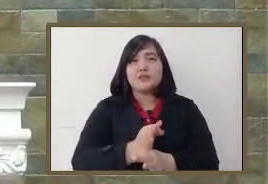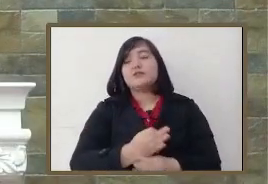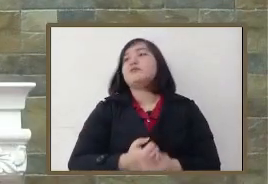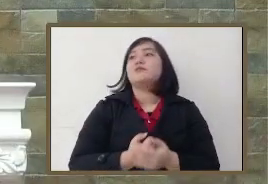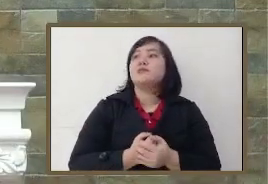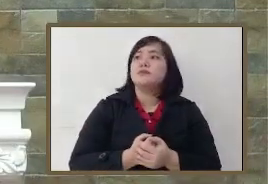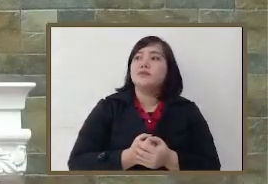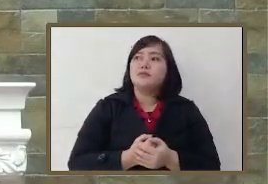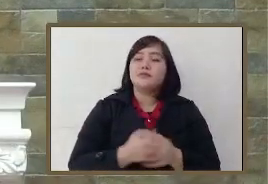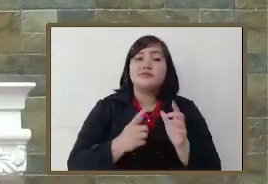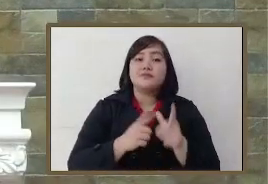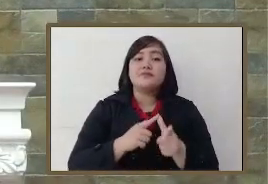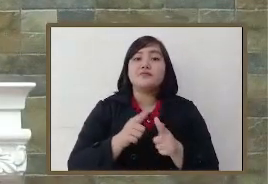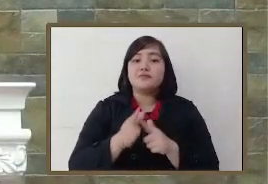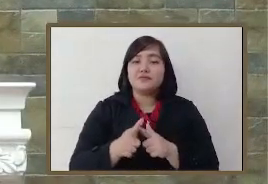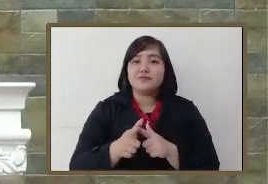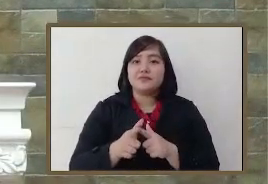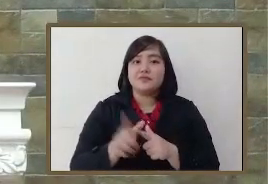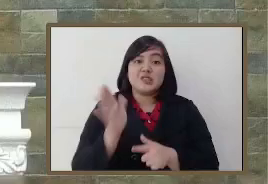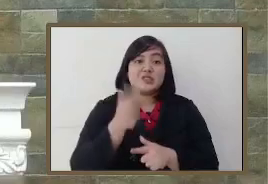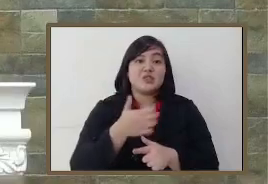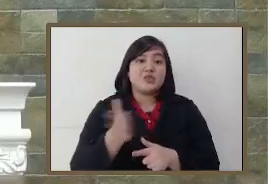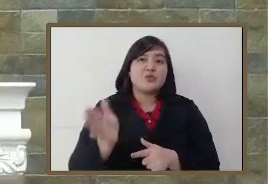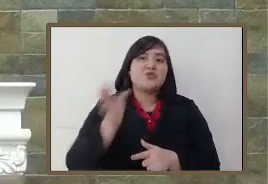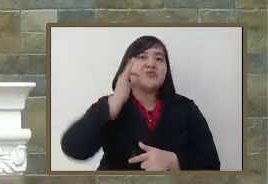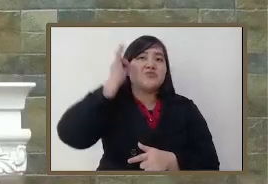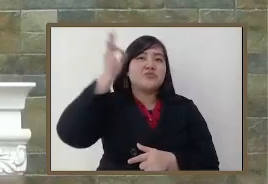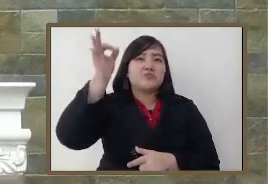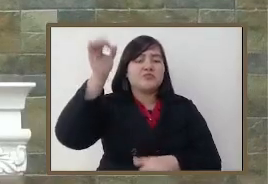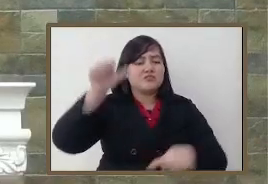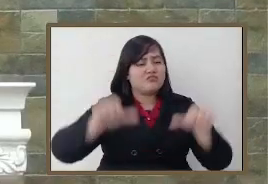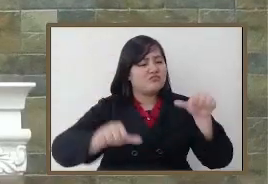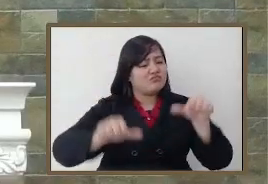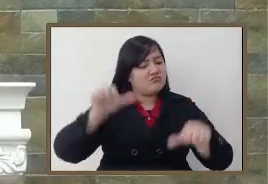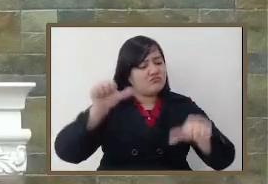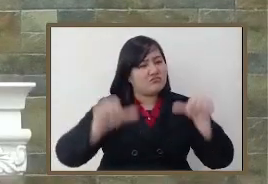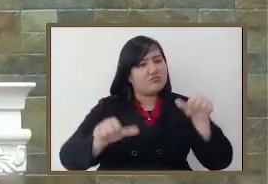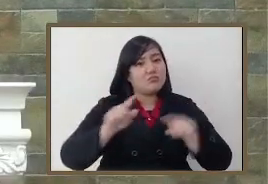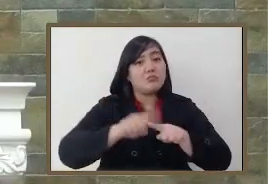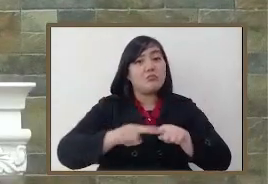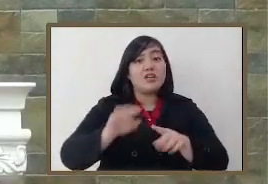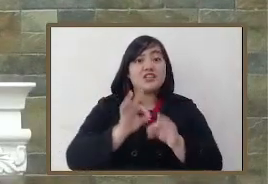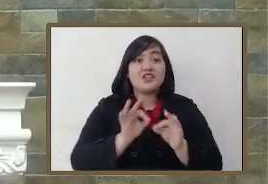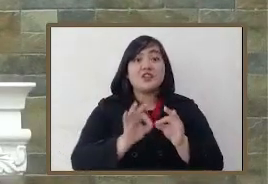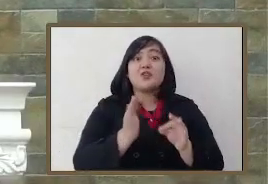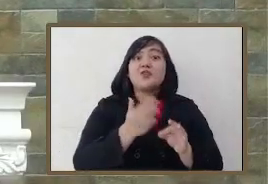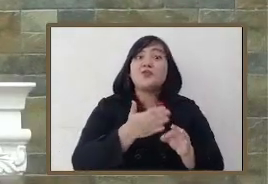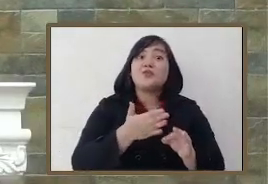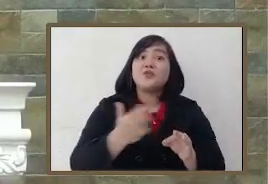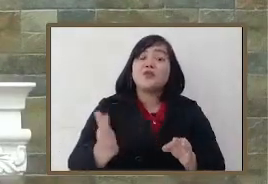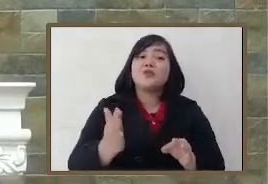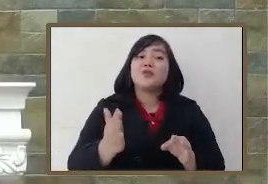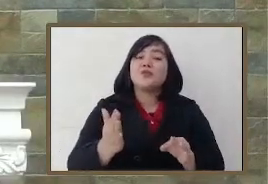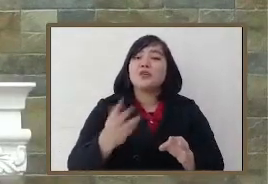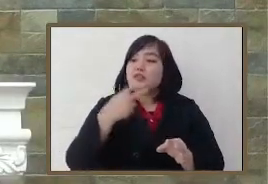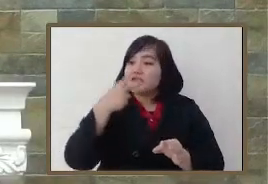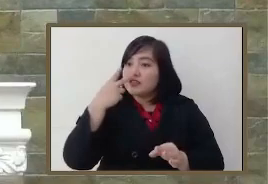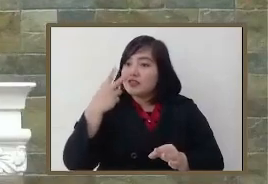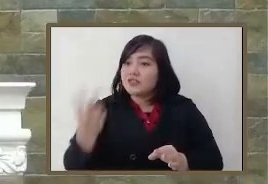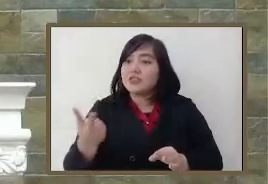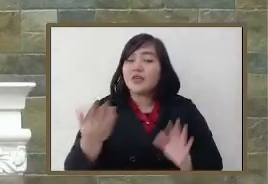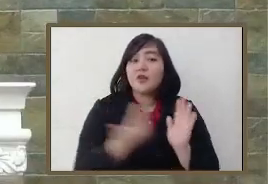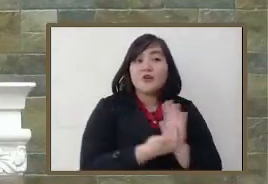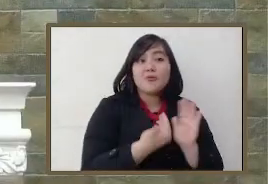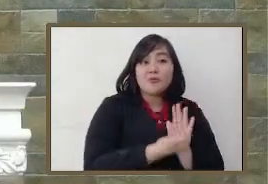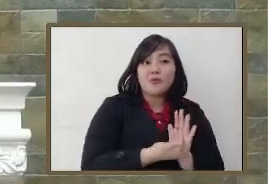eh. Eh magdududa po talaga kayo. Pero pag nakita nyo na na yan ay tumubo at nagmanifest na at lalong-lalo namunga